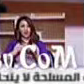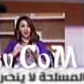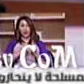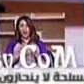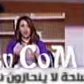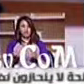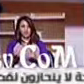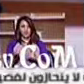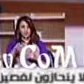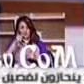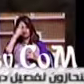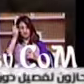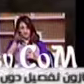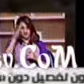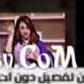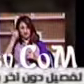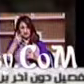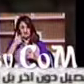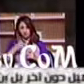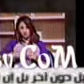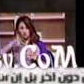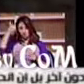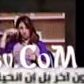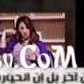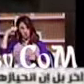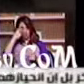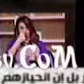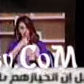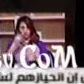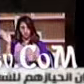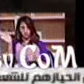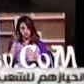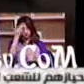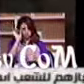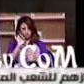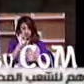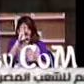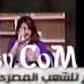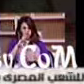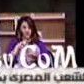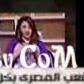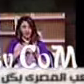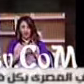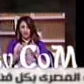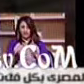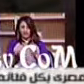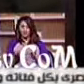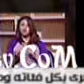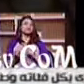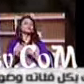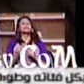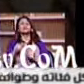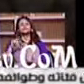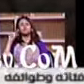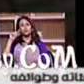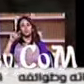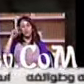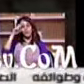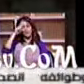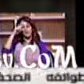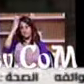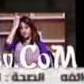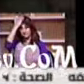في حال نجاح مظاهرات سحب الثقه من الرئيس دكتور مرسي من الاسماء اللي حضرت النهارده كان دكتور محمد البردعي